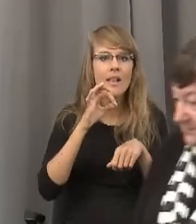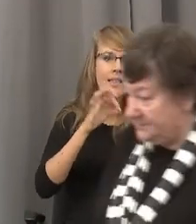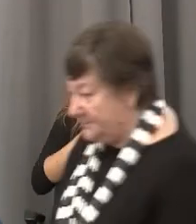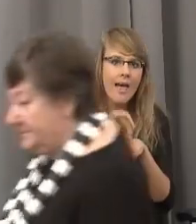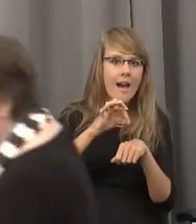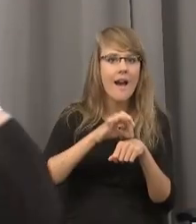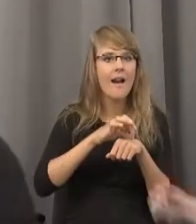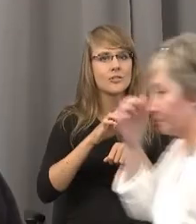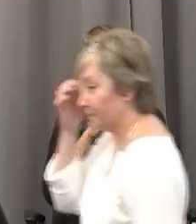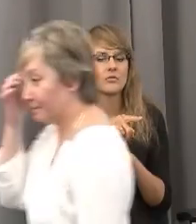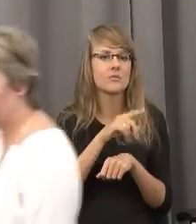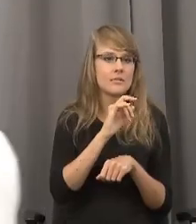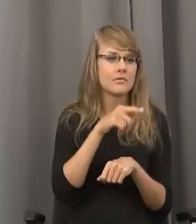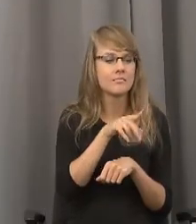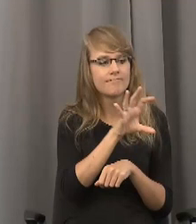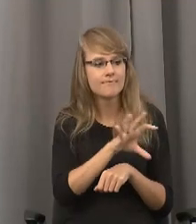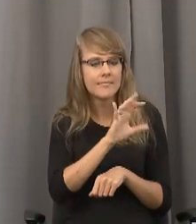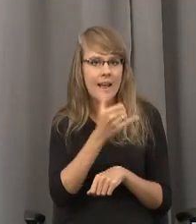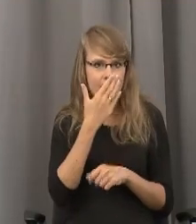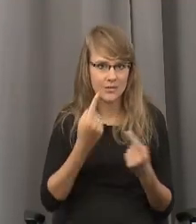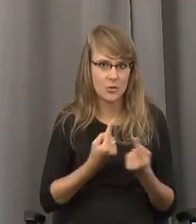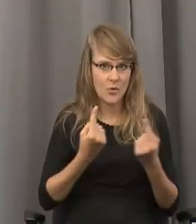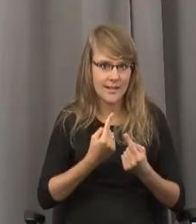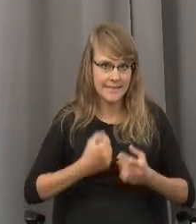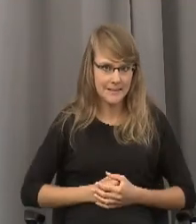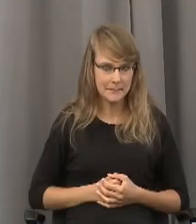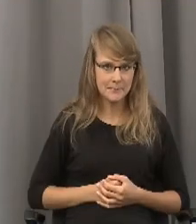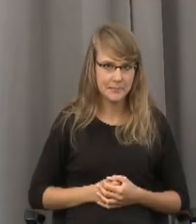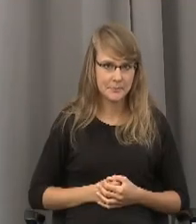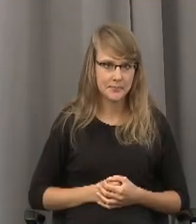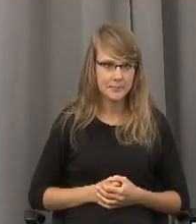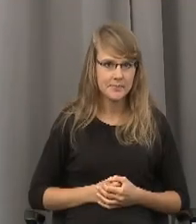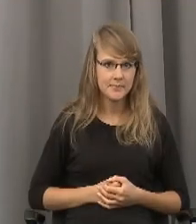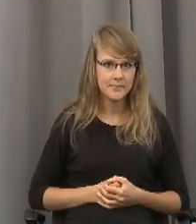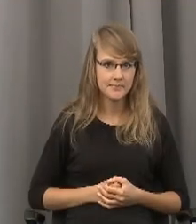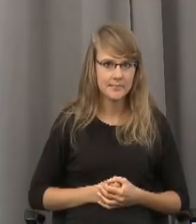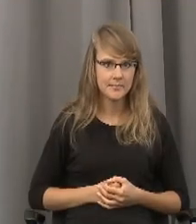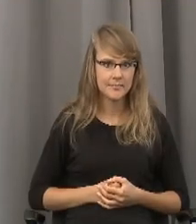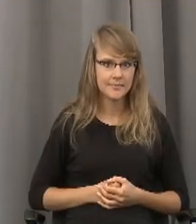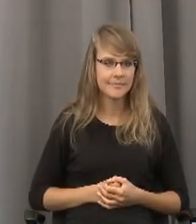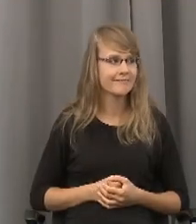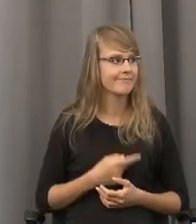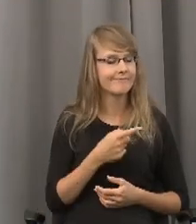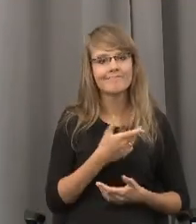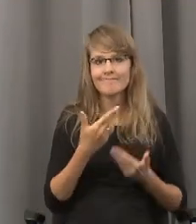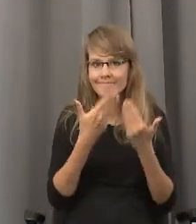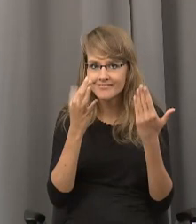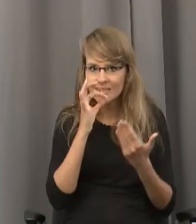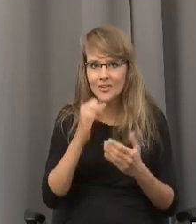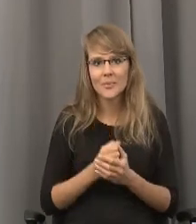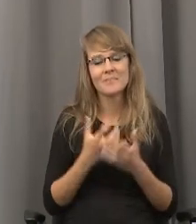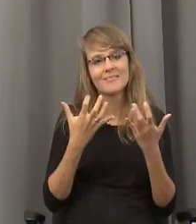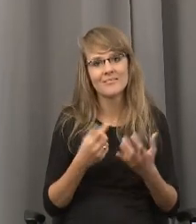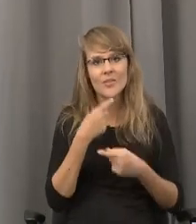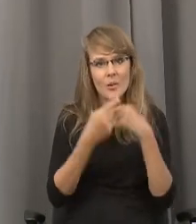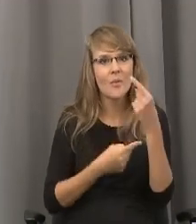Bardzo dziękuję. Dzień dobry państwu. Proszę państwa, ja chcę się podzielić z państwem garścią moich refleksji